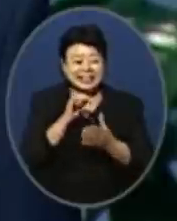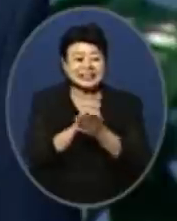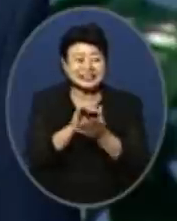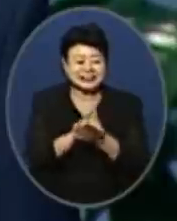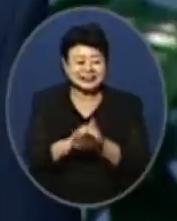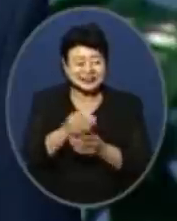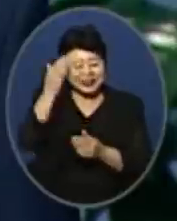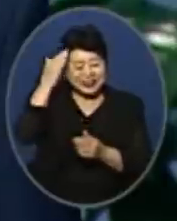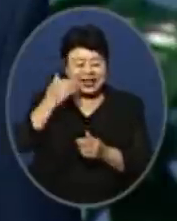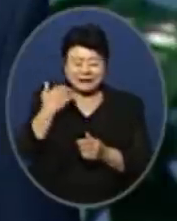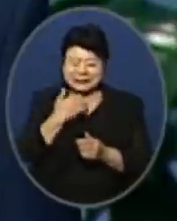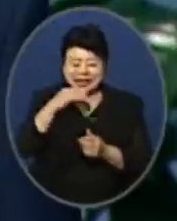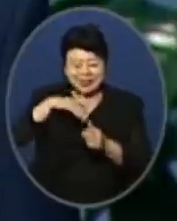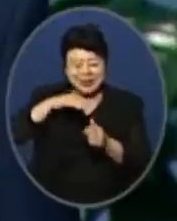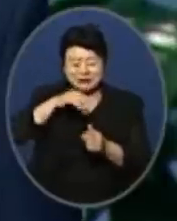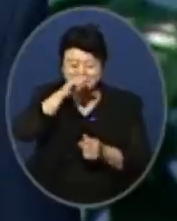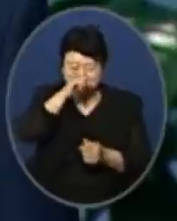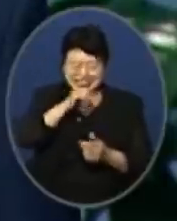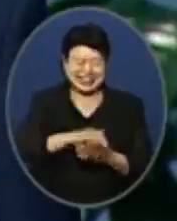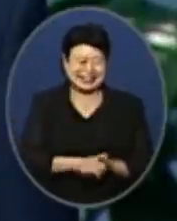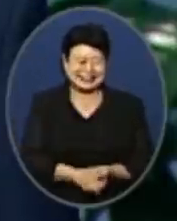친구도 물을 때리면 좋겠는데